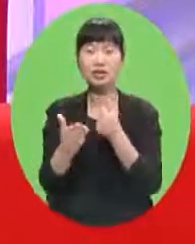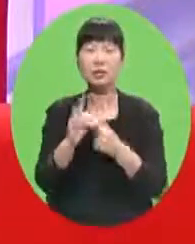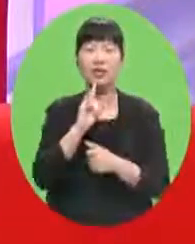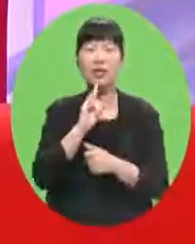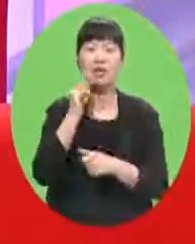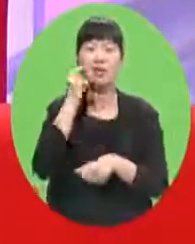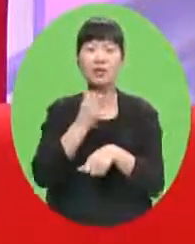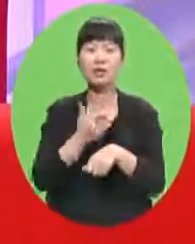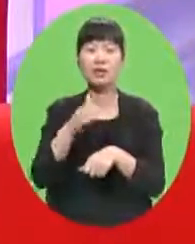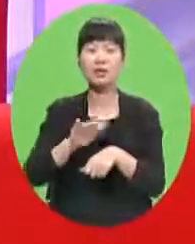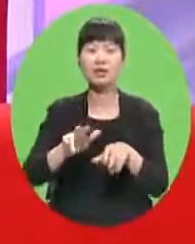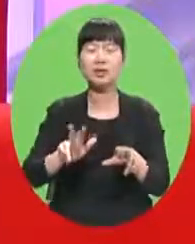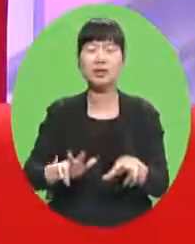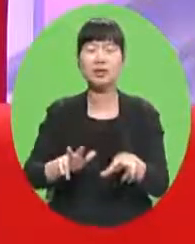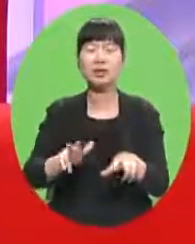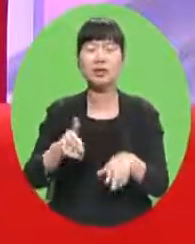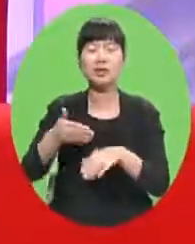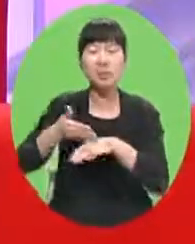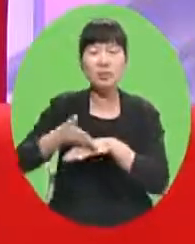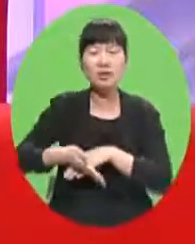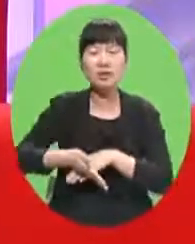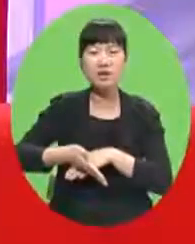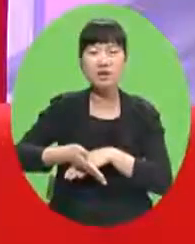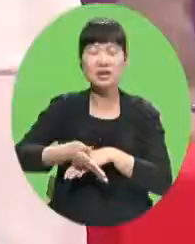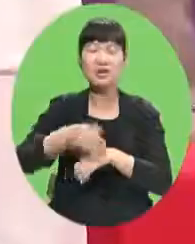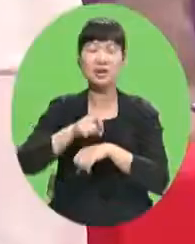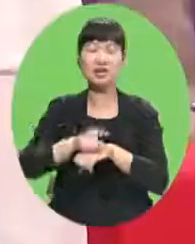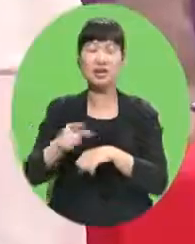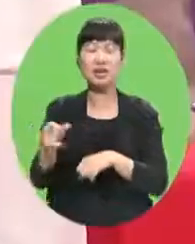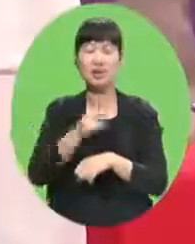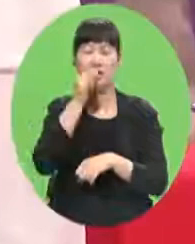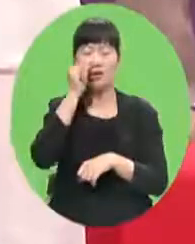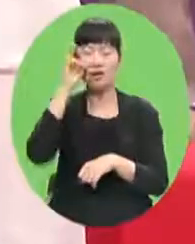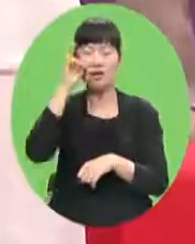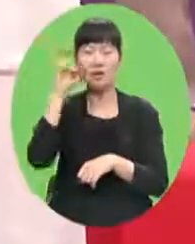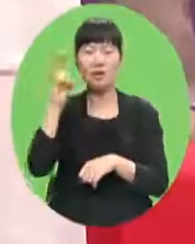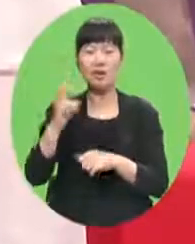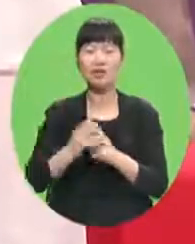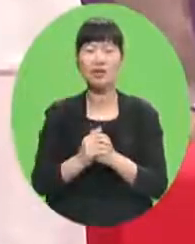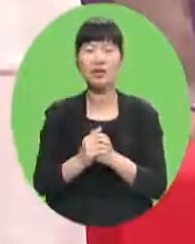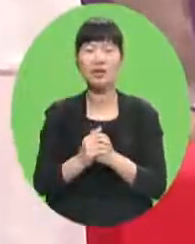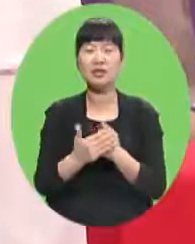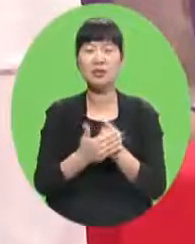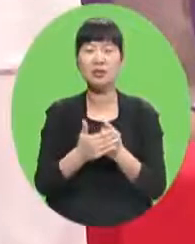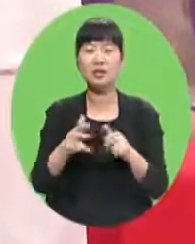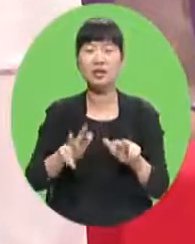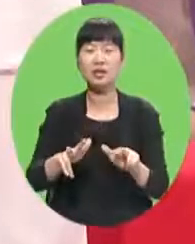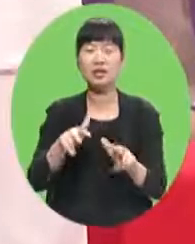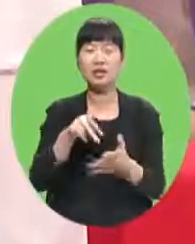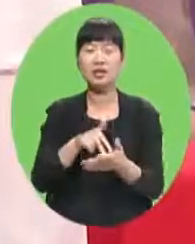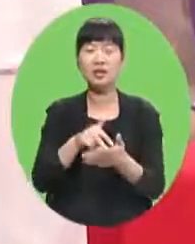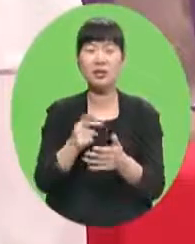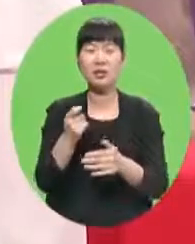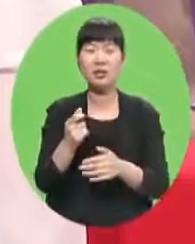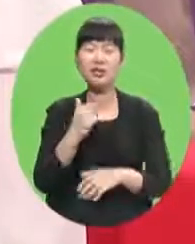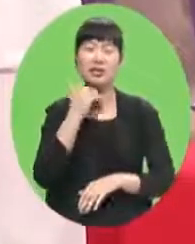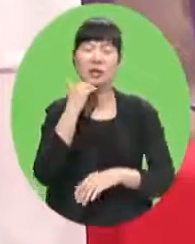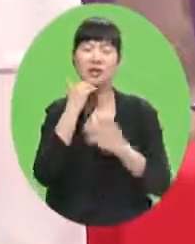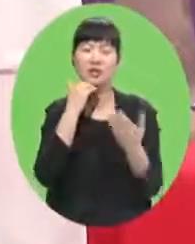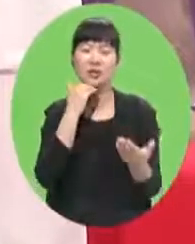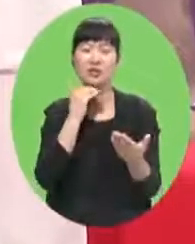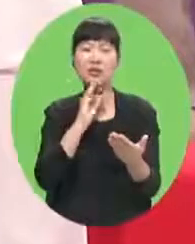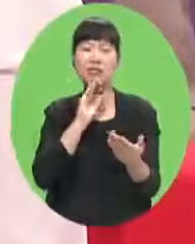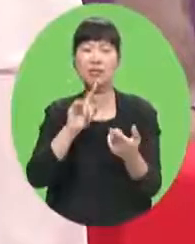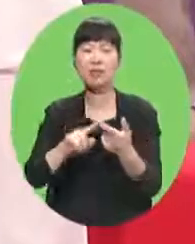드리겠는데요. 약간 기질적으로 느린 아이였을 가능성이 많아요. 아승이 엄마가요. 네, 그래서 이런 분들은 사실 조금 기다려주는 게